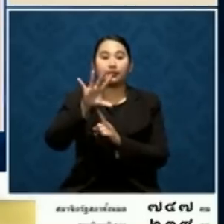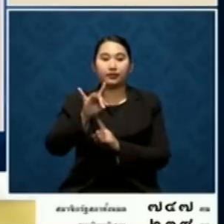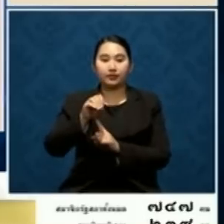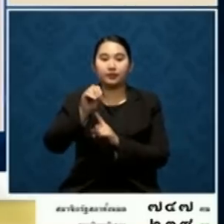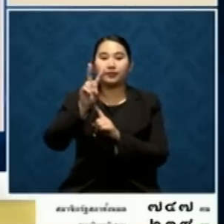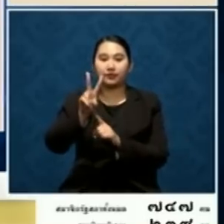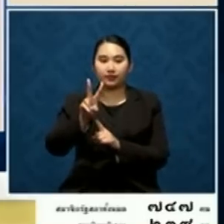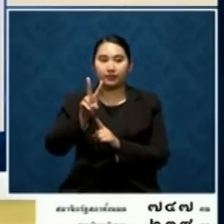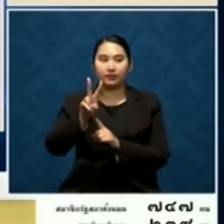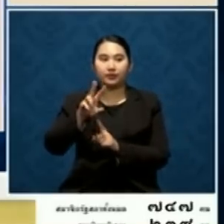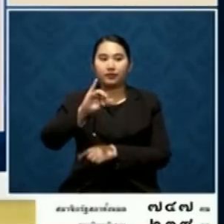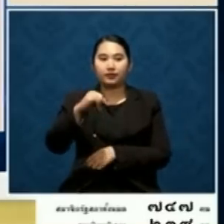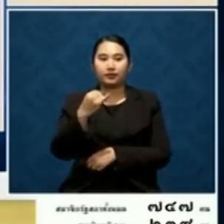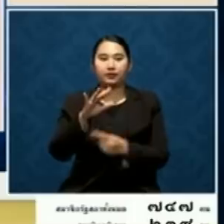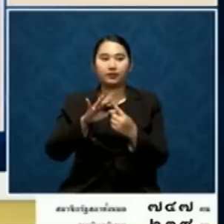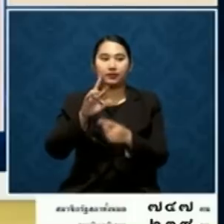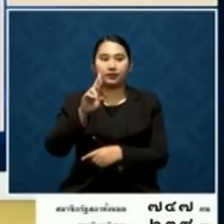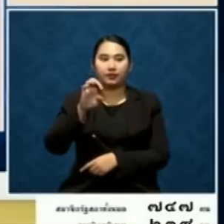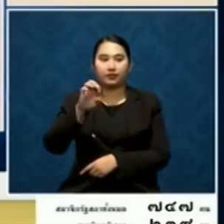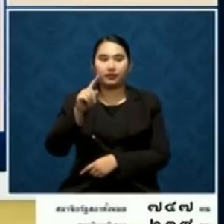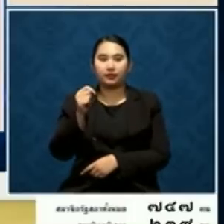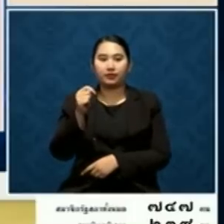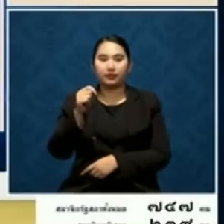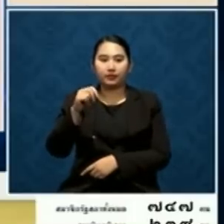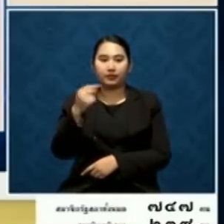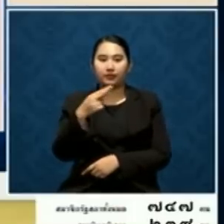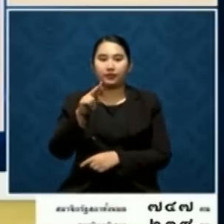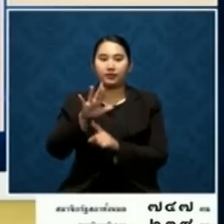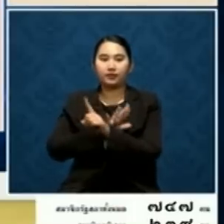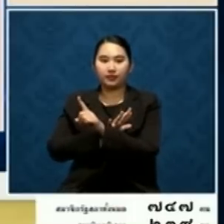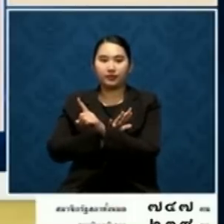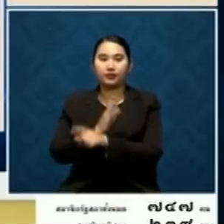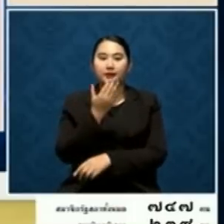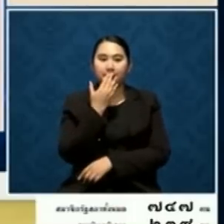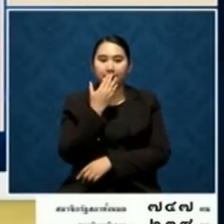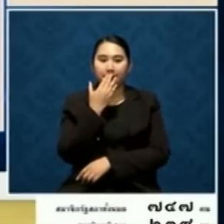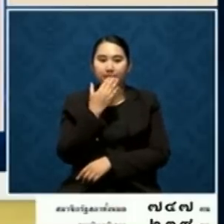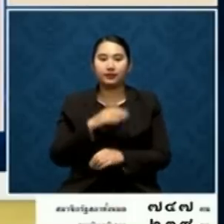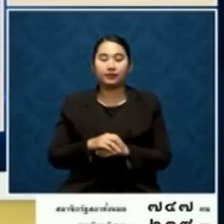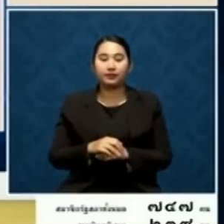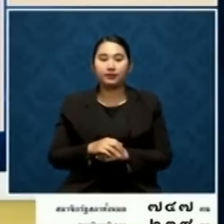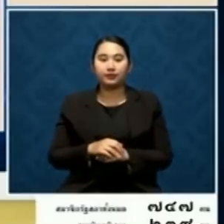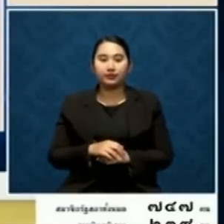82นายจุรินทร์ลักษณะวิสิทธิ ์งดออกเสียงครับ